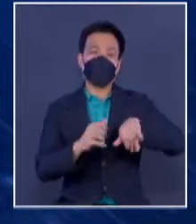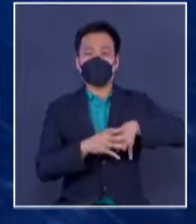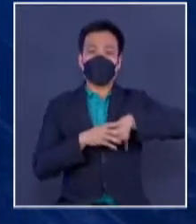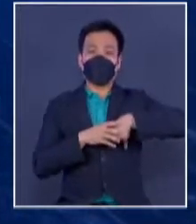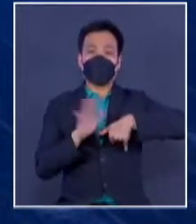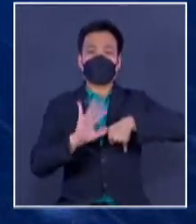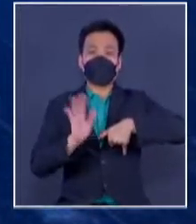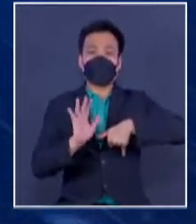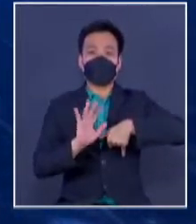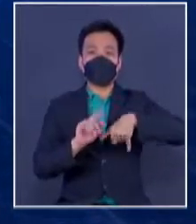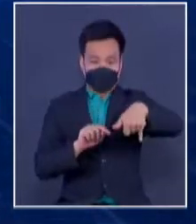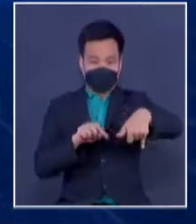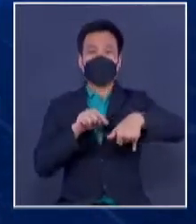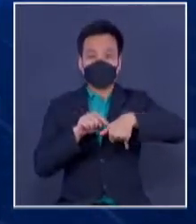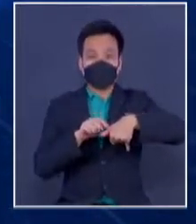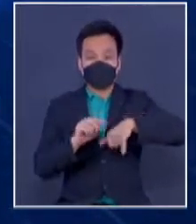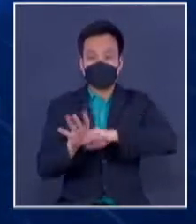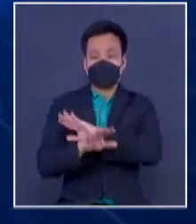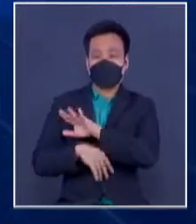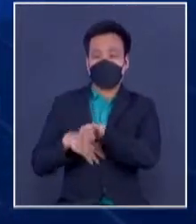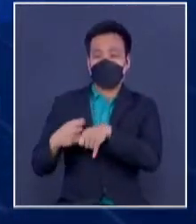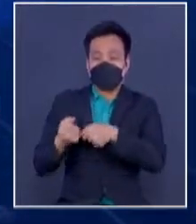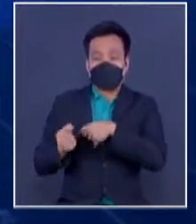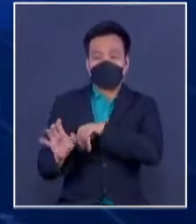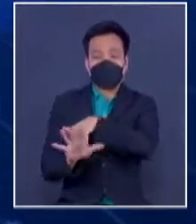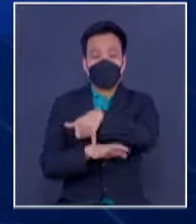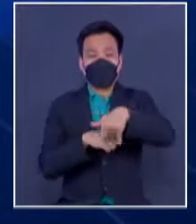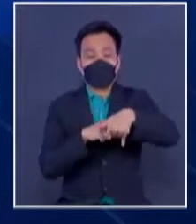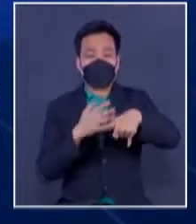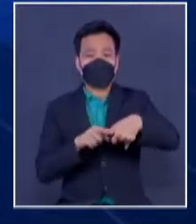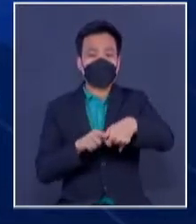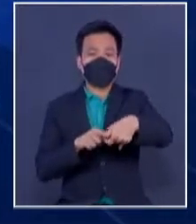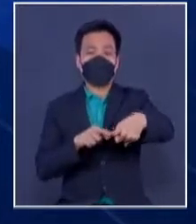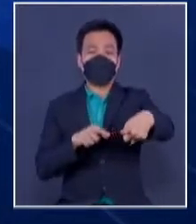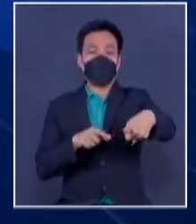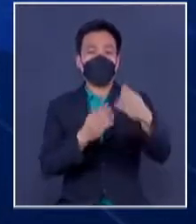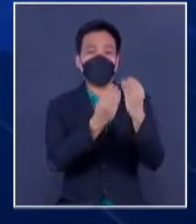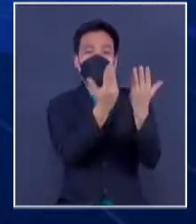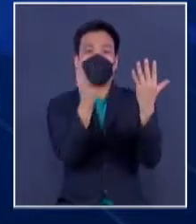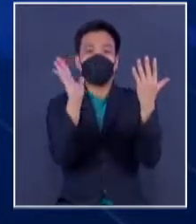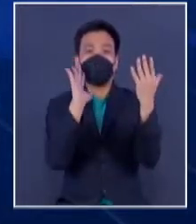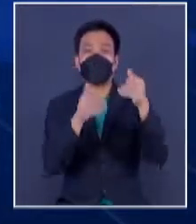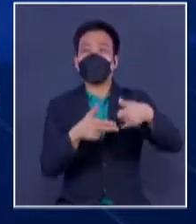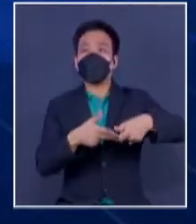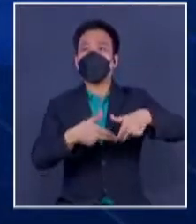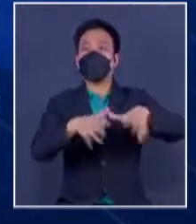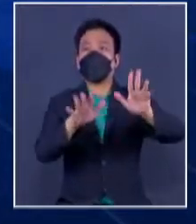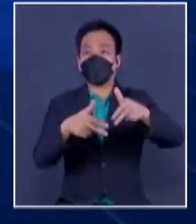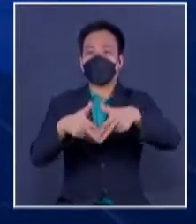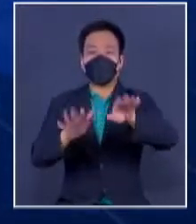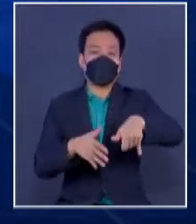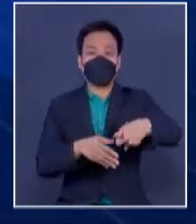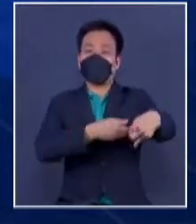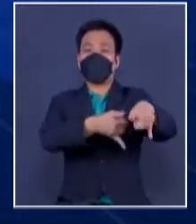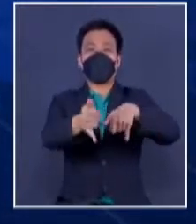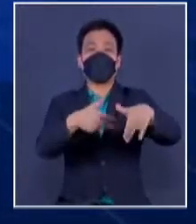เอาควายของคนคนนี้เอาไปแล้วไปปล่อยในป่า เอาควายของชาวบ้าน ถูกต้องครับ ไปปล่อยให้อยู่ในทุ่งในป่าแทน ใ